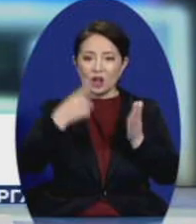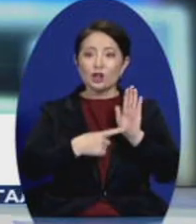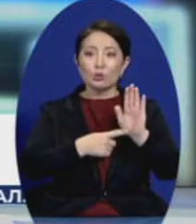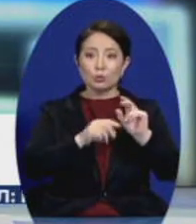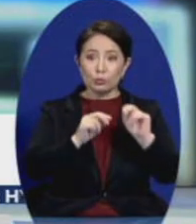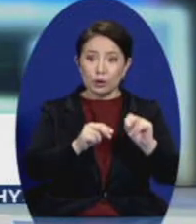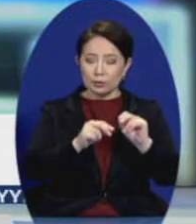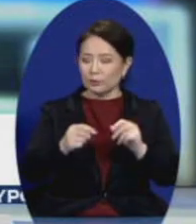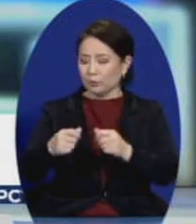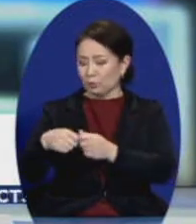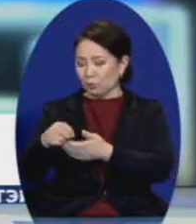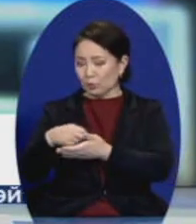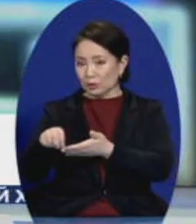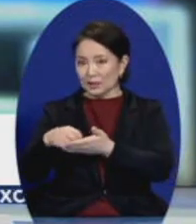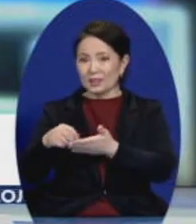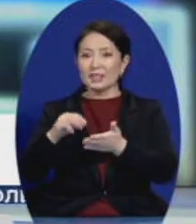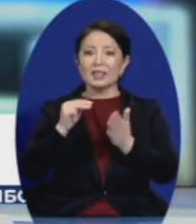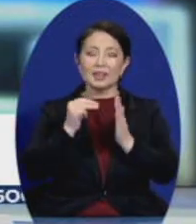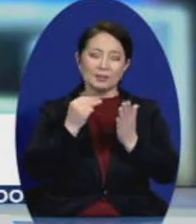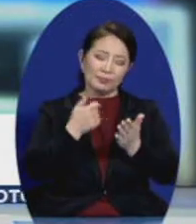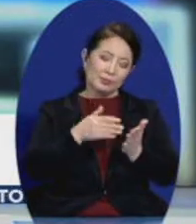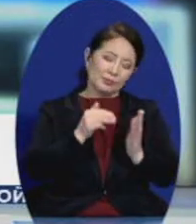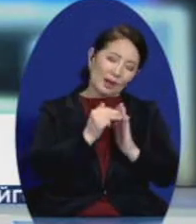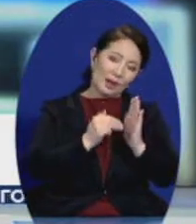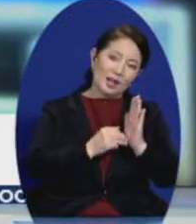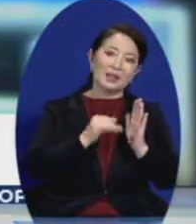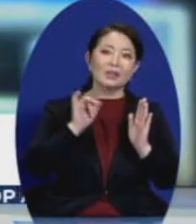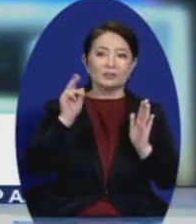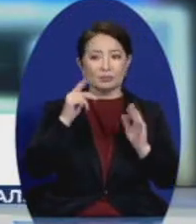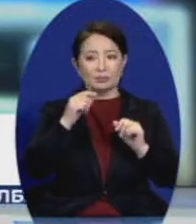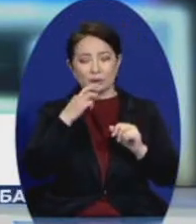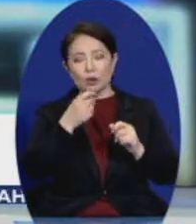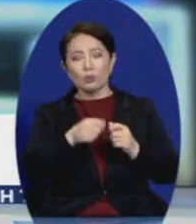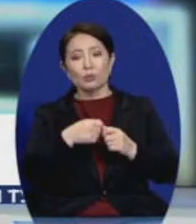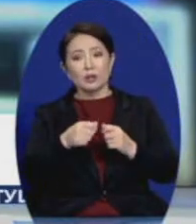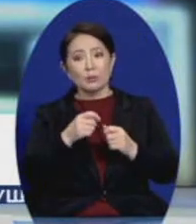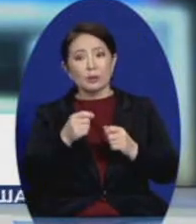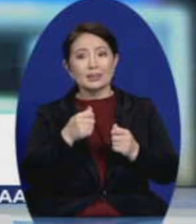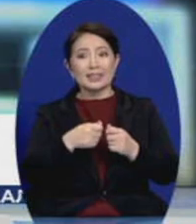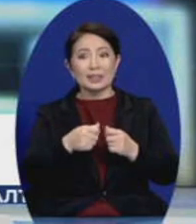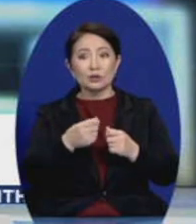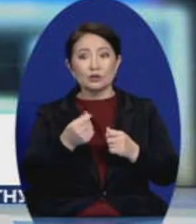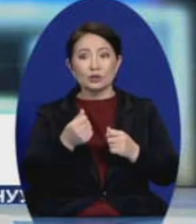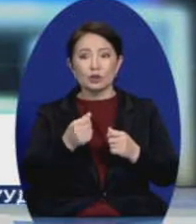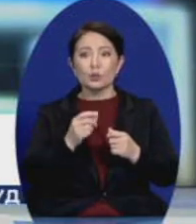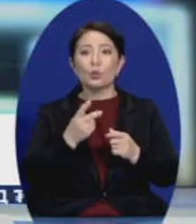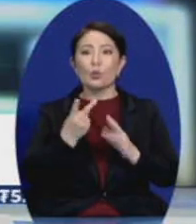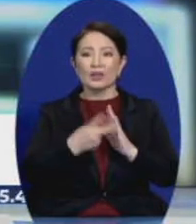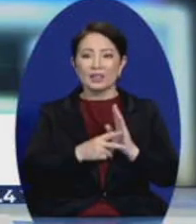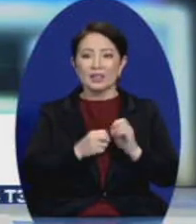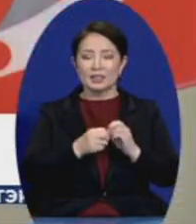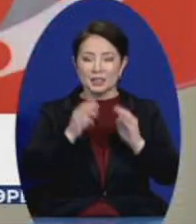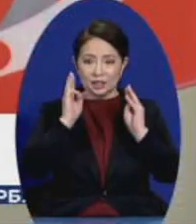тайлан үнэлж дүгнэлтээ гаргах мөн одоо бүтээн байгуулалтын төсөл зарцуулсан хөрөнгөнд бас үнэлгээ хийхээр шийдвэрлсэн байна.